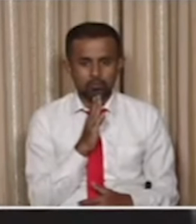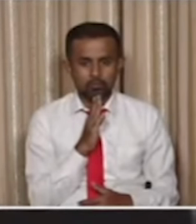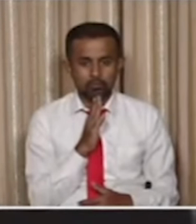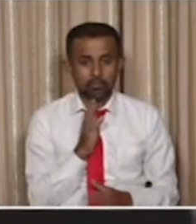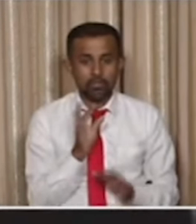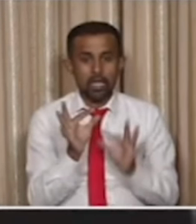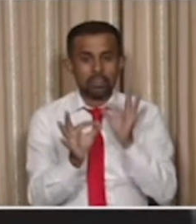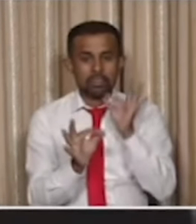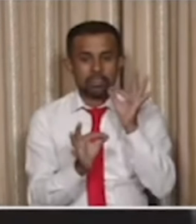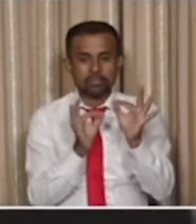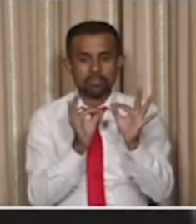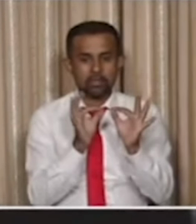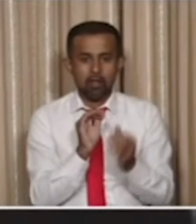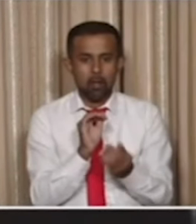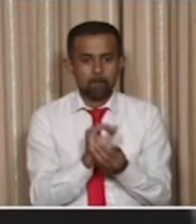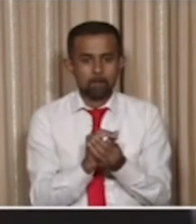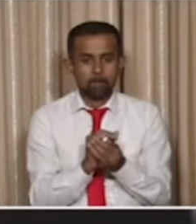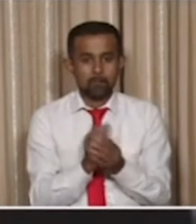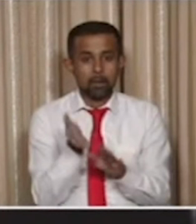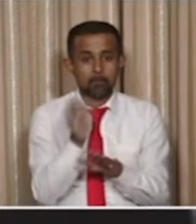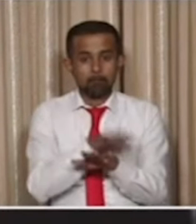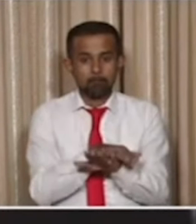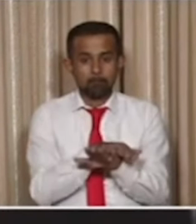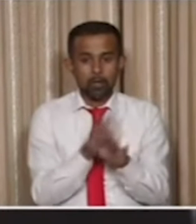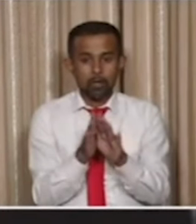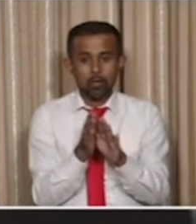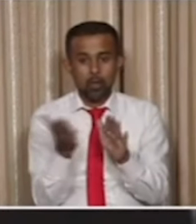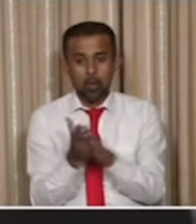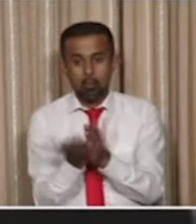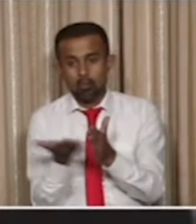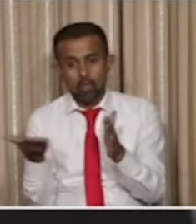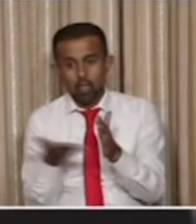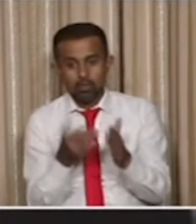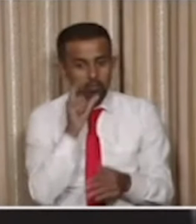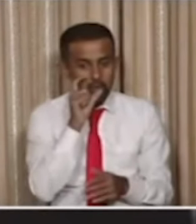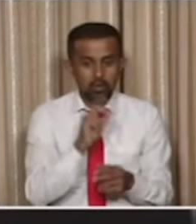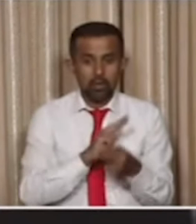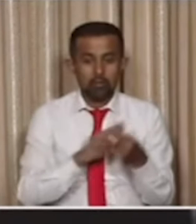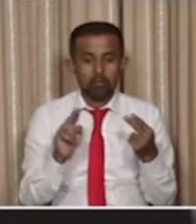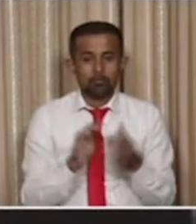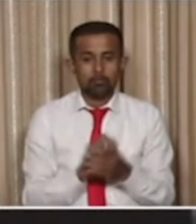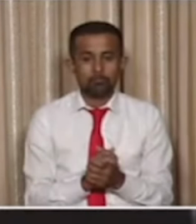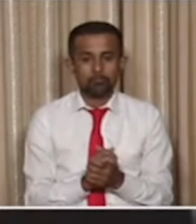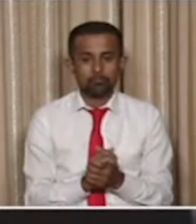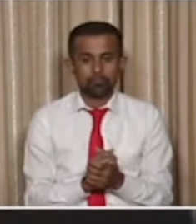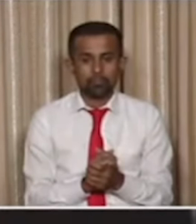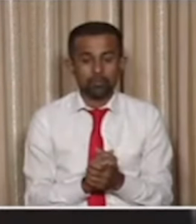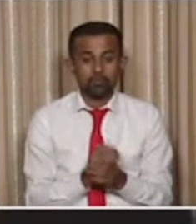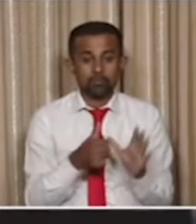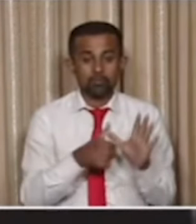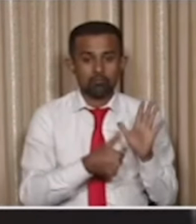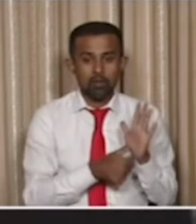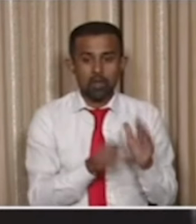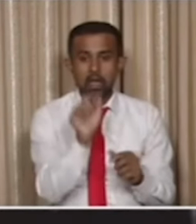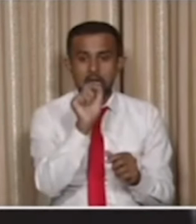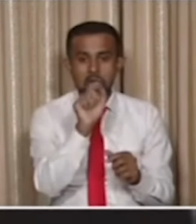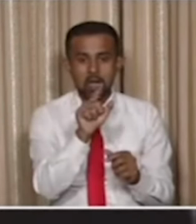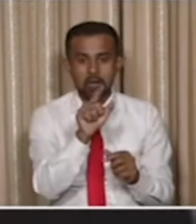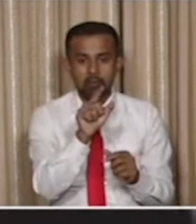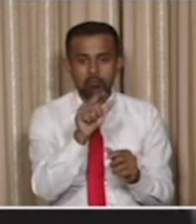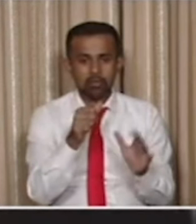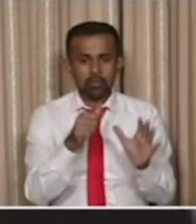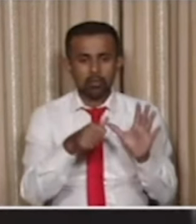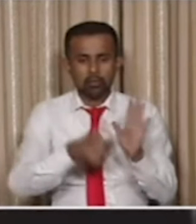සින්දුවක කියවෙනවා පිට කවරෙන් පොත මනින්න එපාය කියලා. ඒ වගේමයි මේ පනතේ නමෙන් අපිට